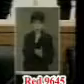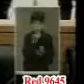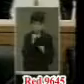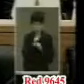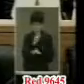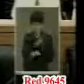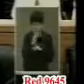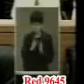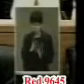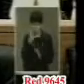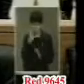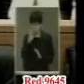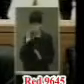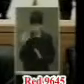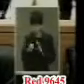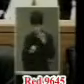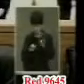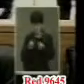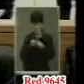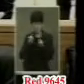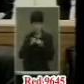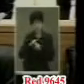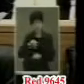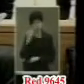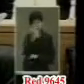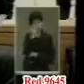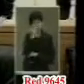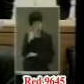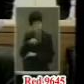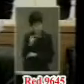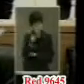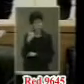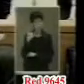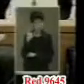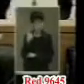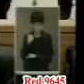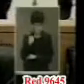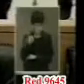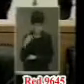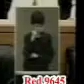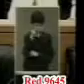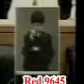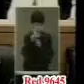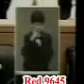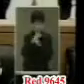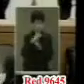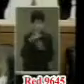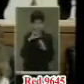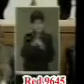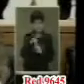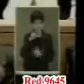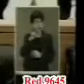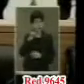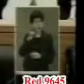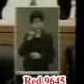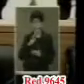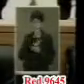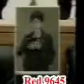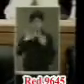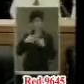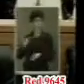ก85คนเข้าไปยึดสถานีบอกว่าได้มีการยึดสถานี NBT เป็นที่เ